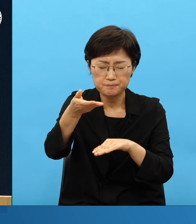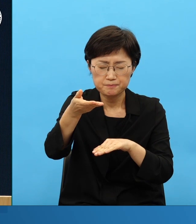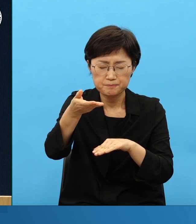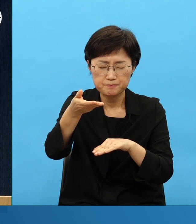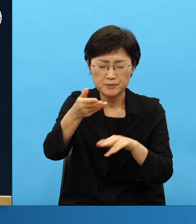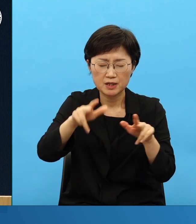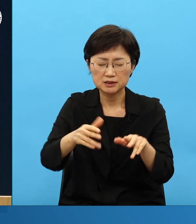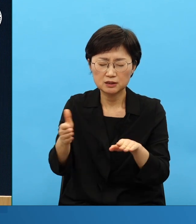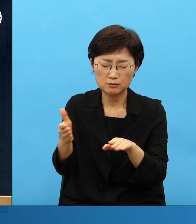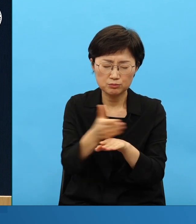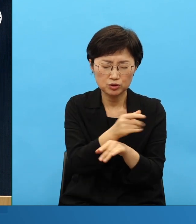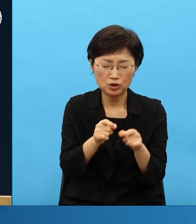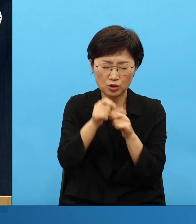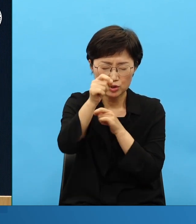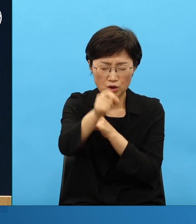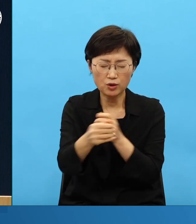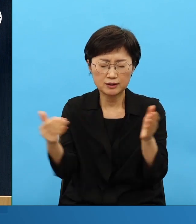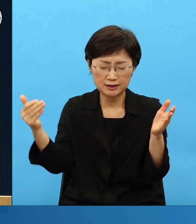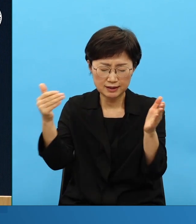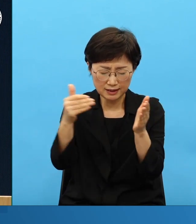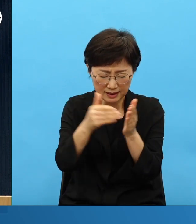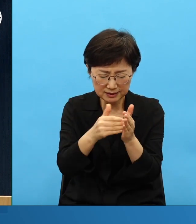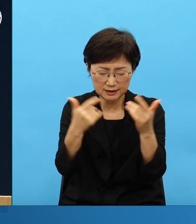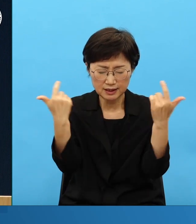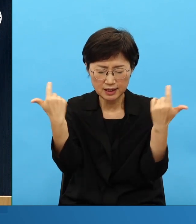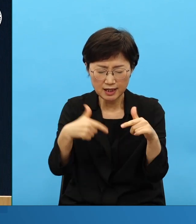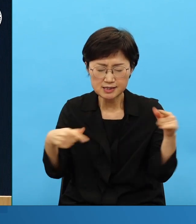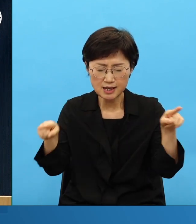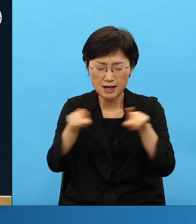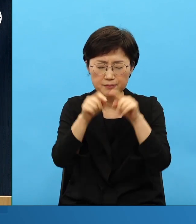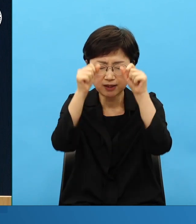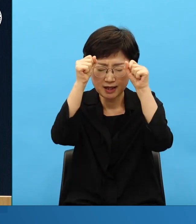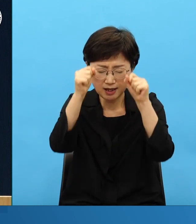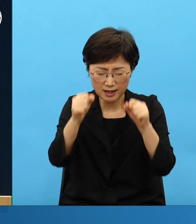posterity, 지금부터 영원까지 both now 항상